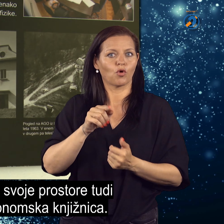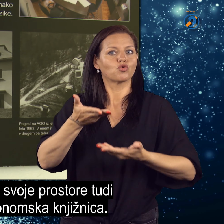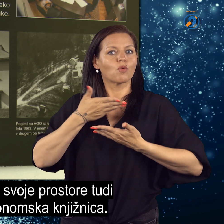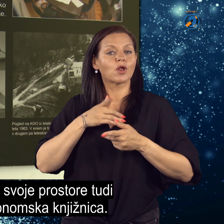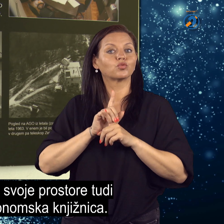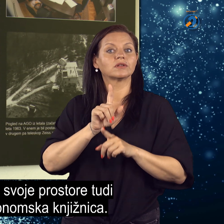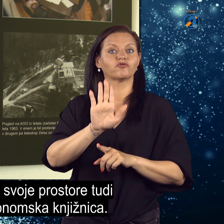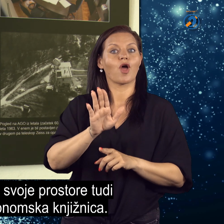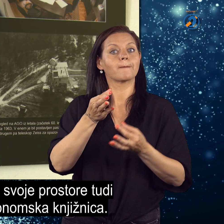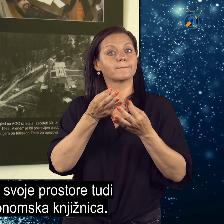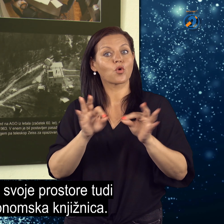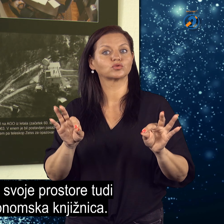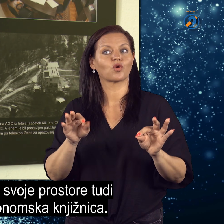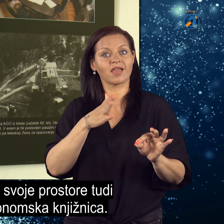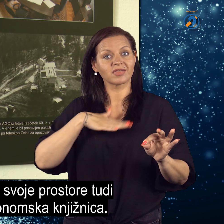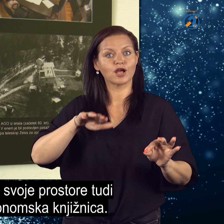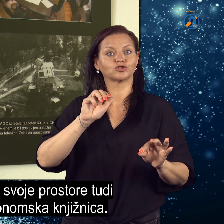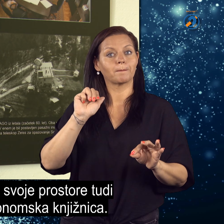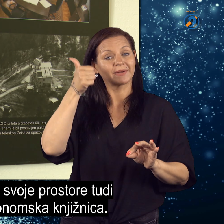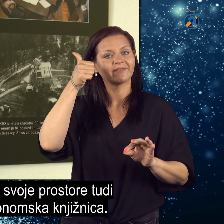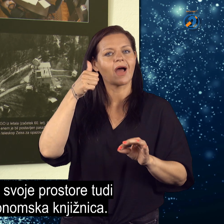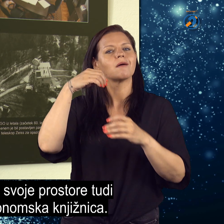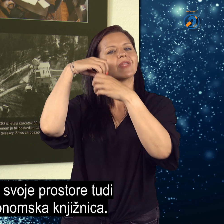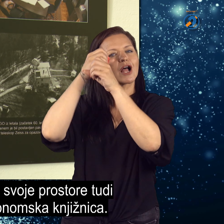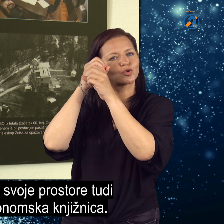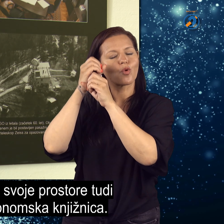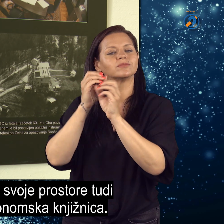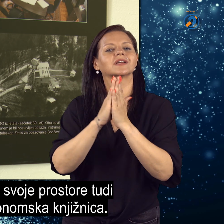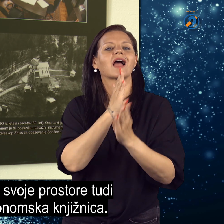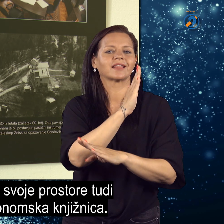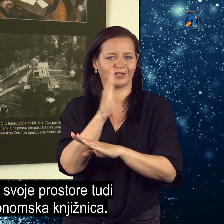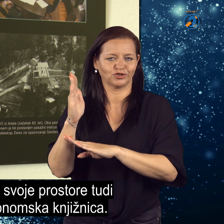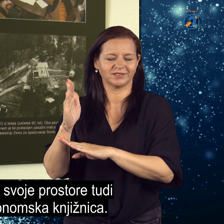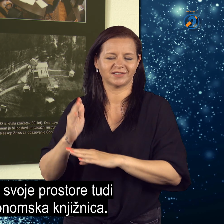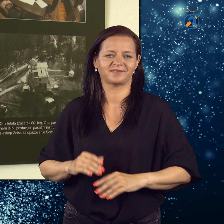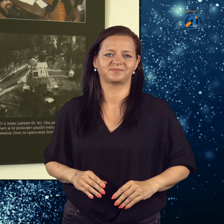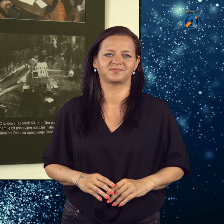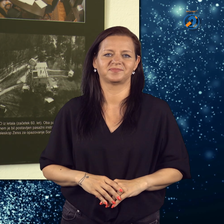V njem je dobila svoje prostore tudi naša prva astronomska knjižnica.